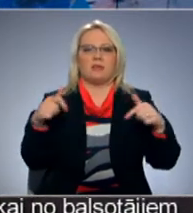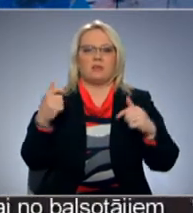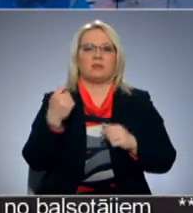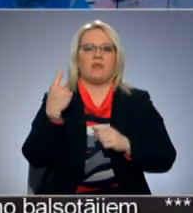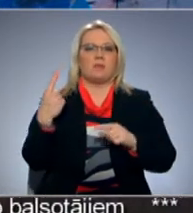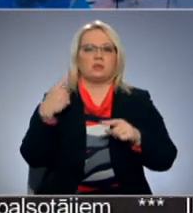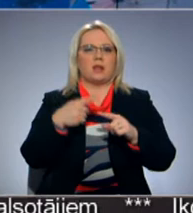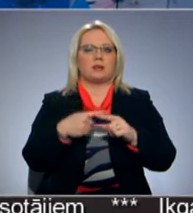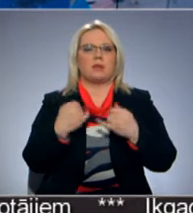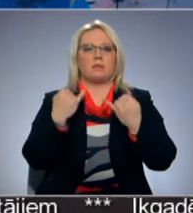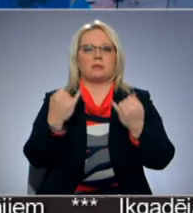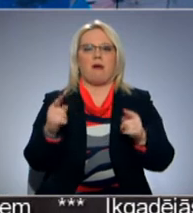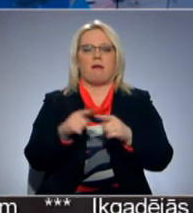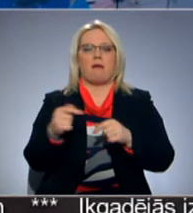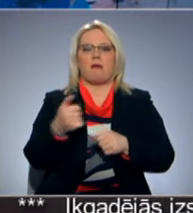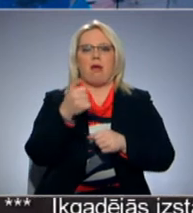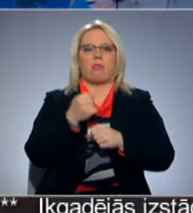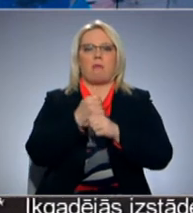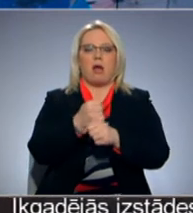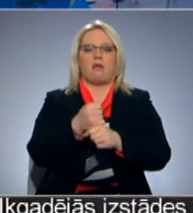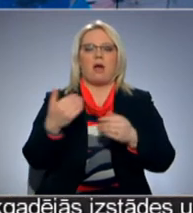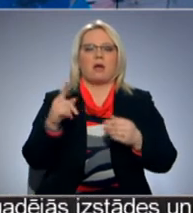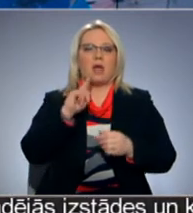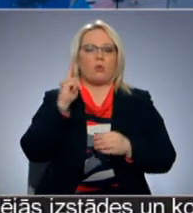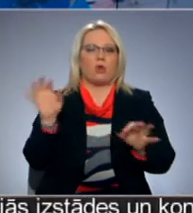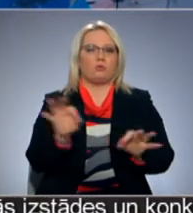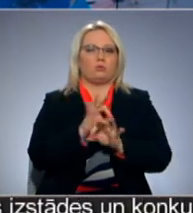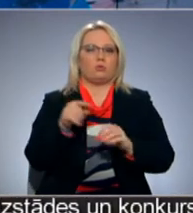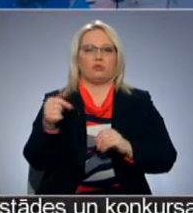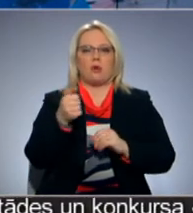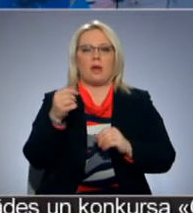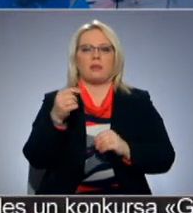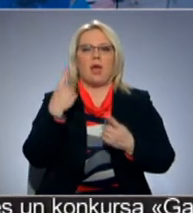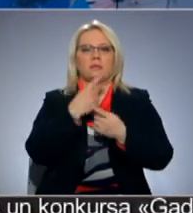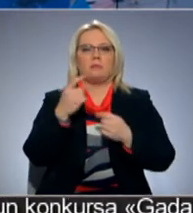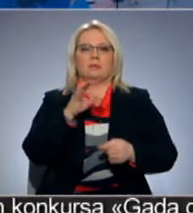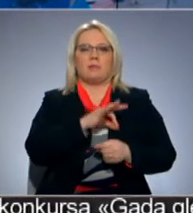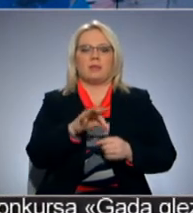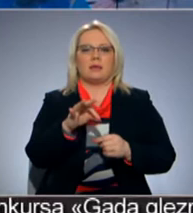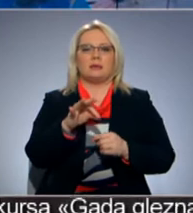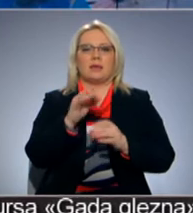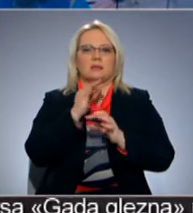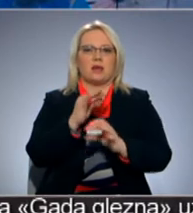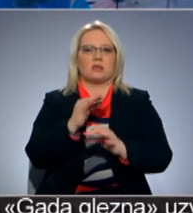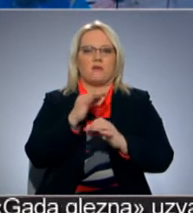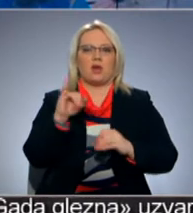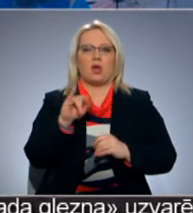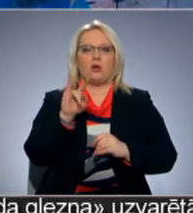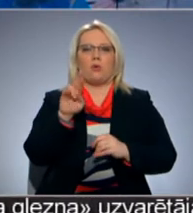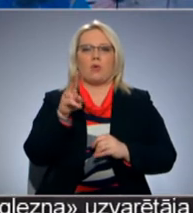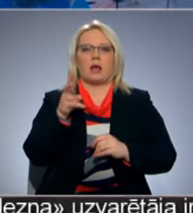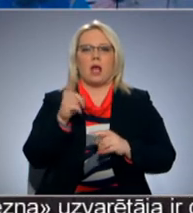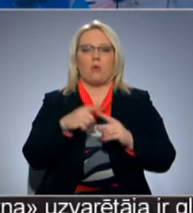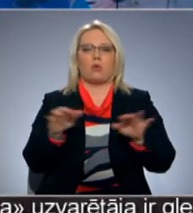jau 11. Reizi tiks pasniegt arī gada balva jaunajiem mūziķiem. Šogad atzinību ir izpelnījies džeza saksofonists Dāvids Jurka